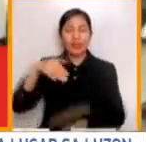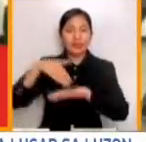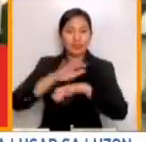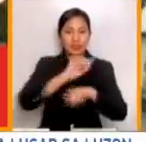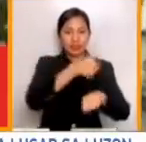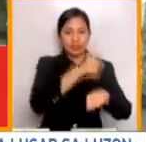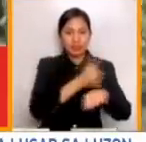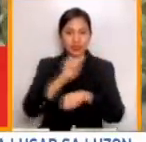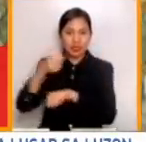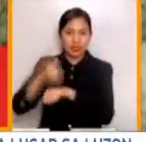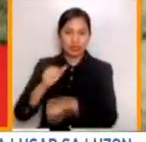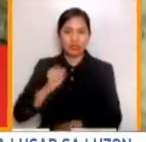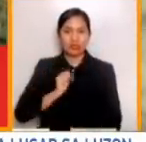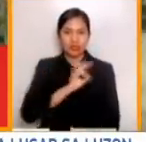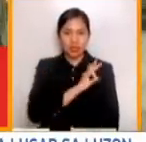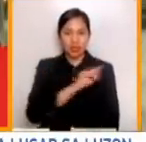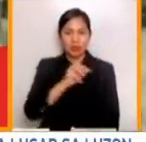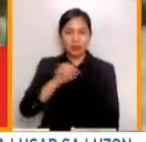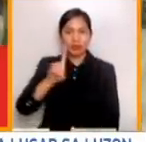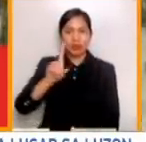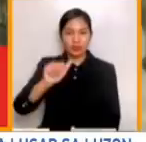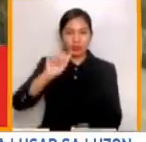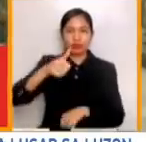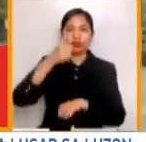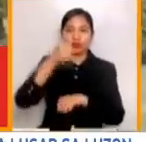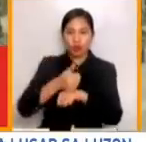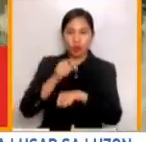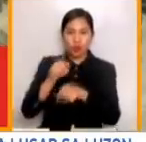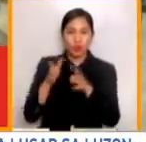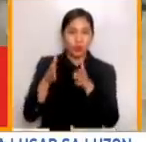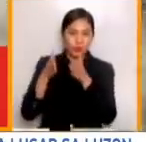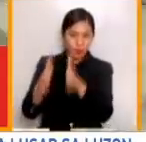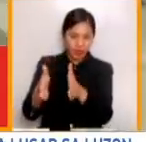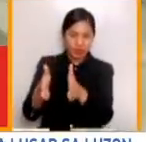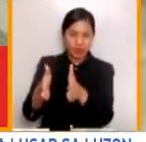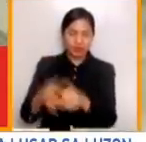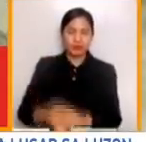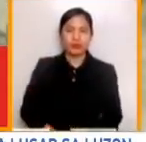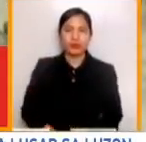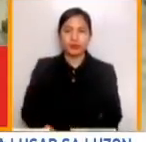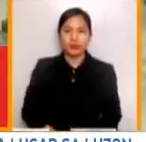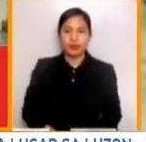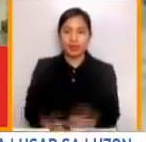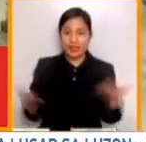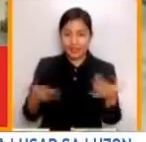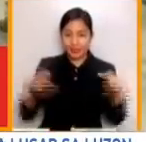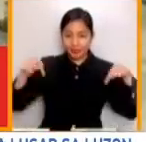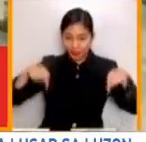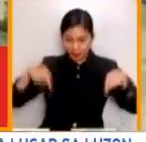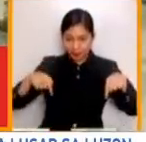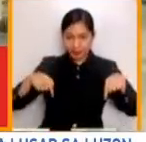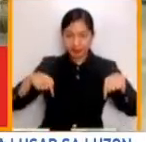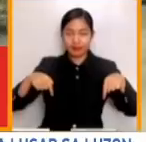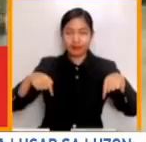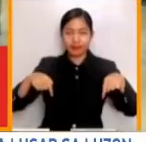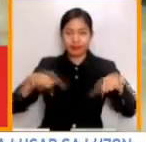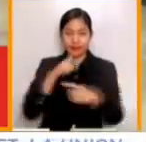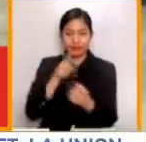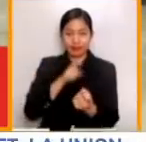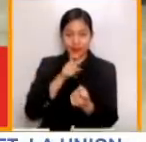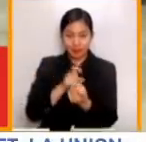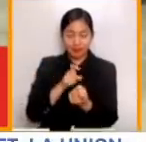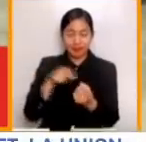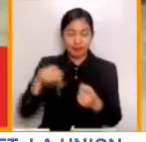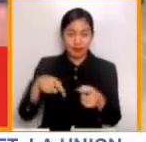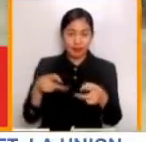dito para maipatupad na yung one-way traffic scheme. Dito naman sa exact location ko na ito, dito sa V. Soto, corner